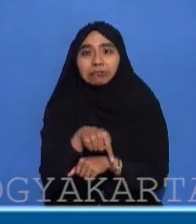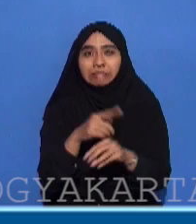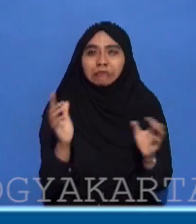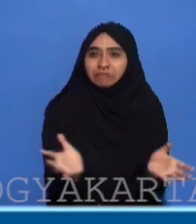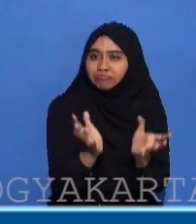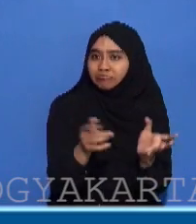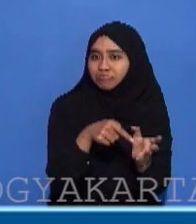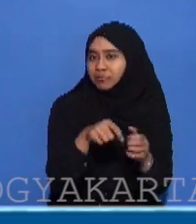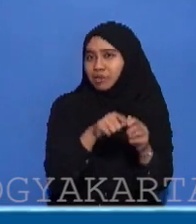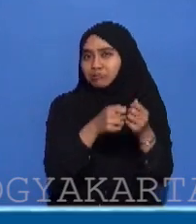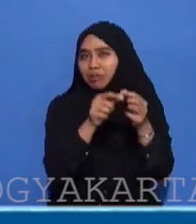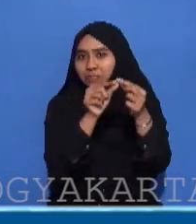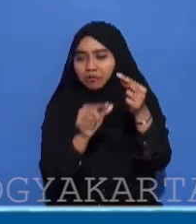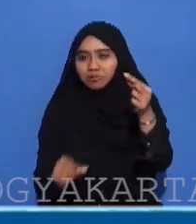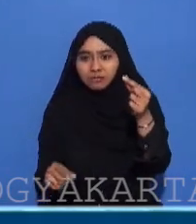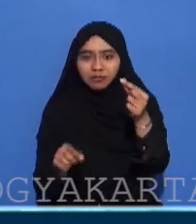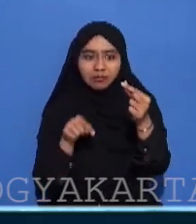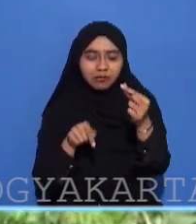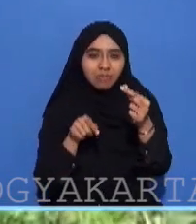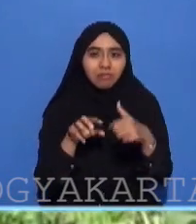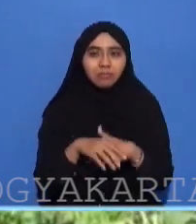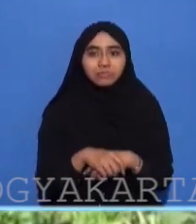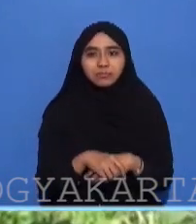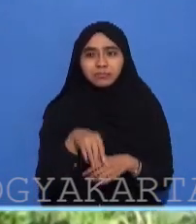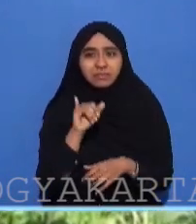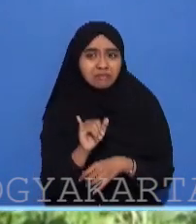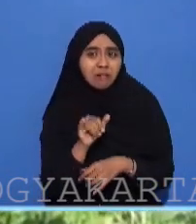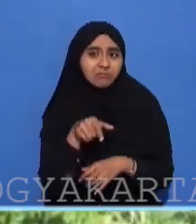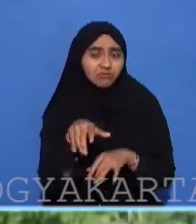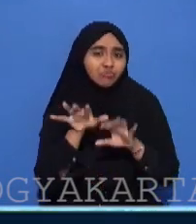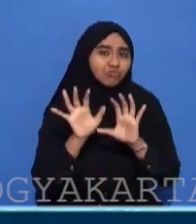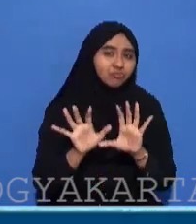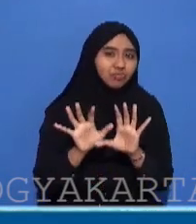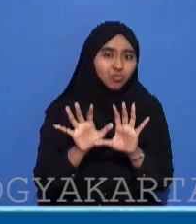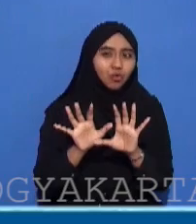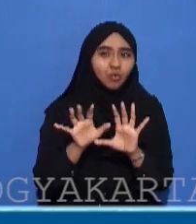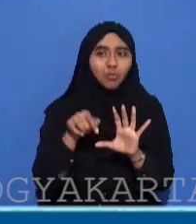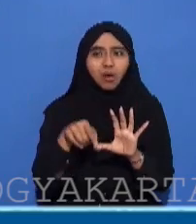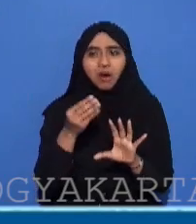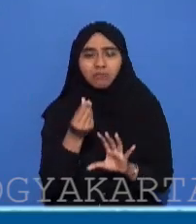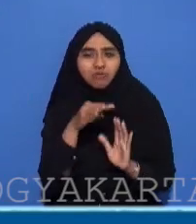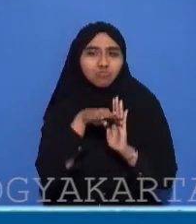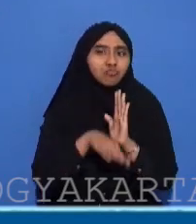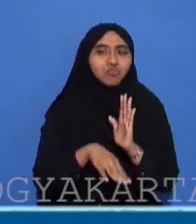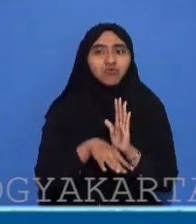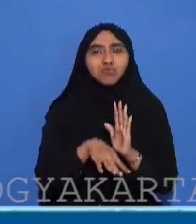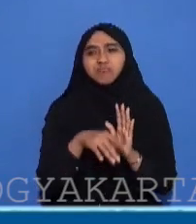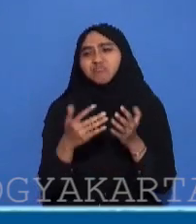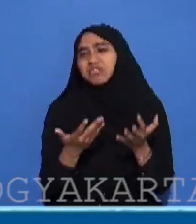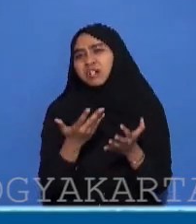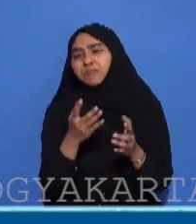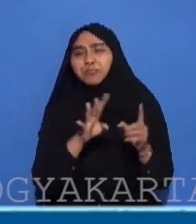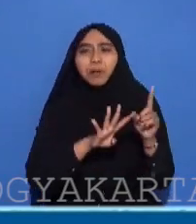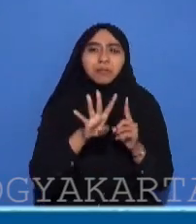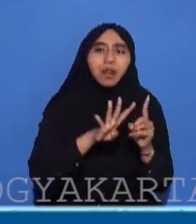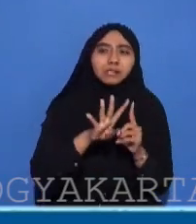kacang proweh. Nggih, dosa. Nek pas ngandhap pinten? Dosa gasal 11. Dosa gasal 11